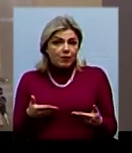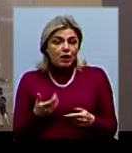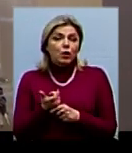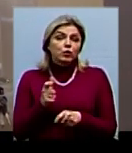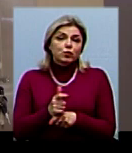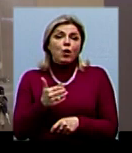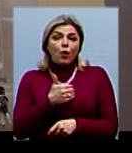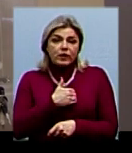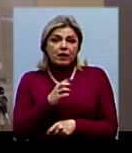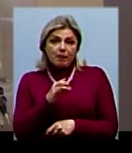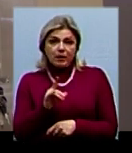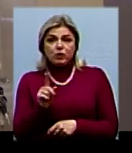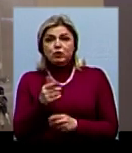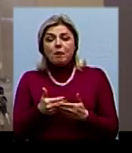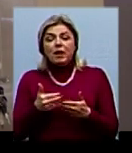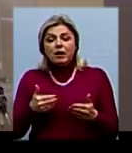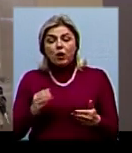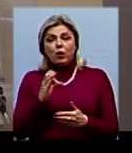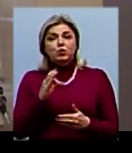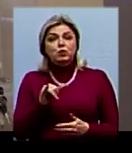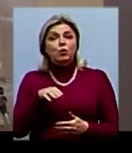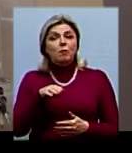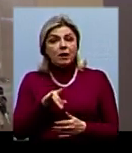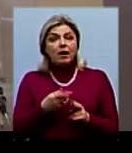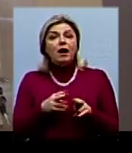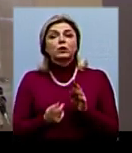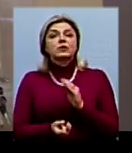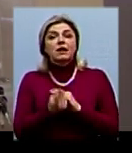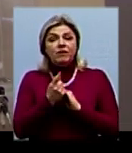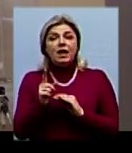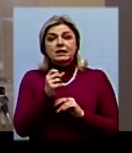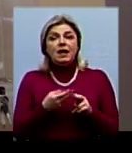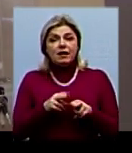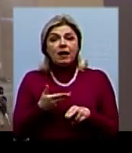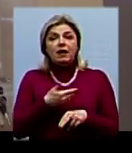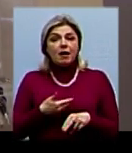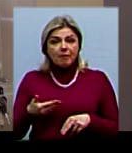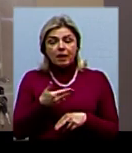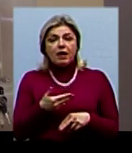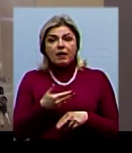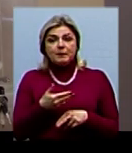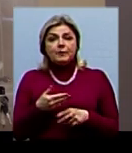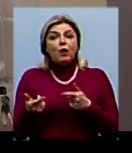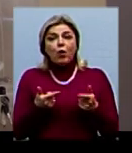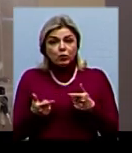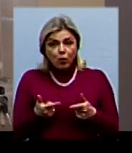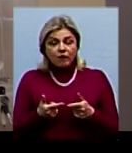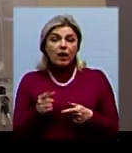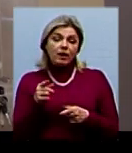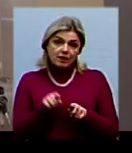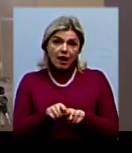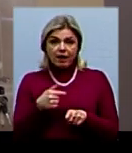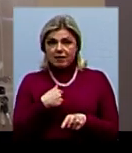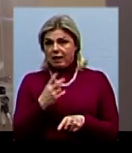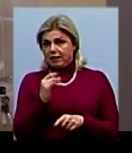дуже хотіли б, знаєте, щоб ті попередні суми, які з'являються і за які ми, умовно, до яких готові, щоб так нас